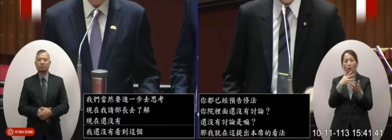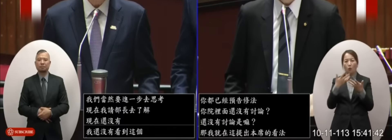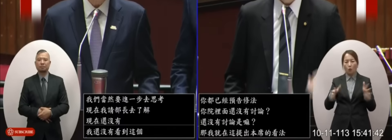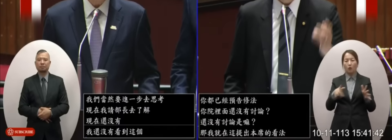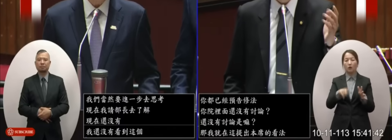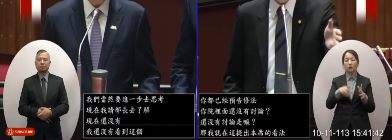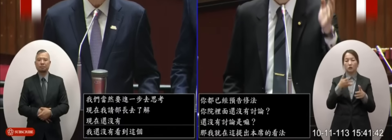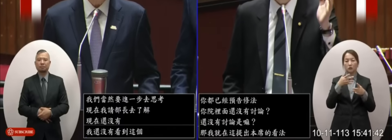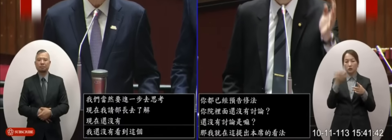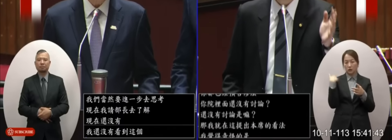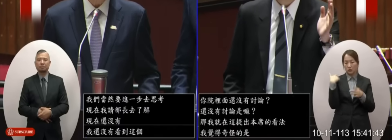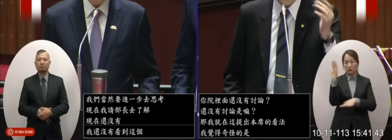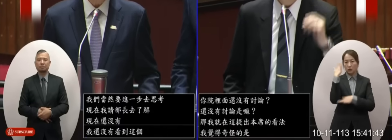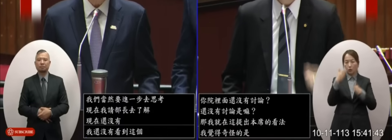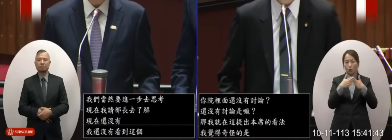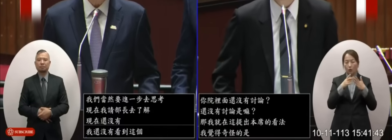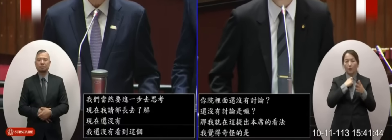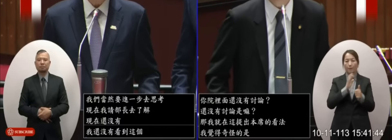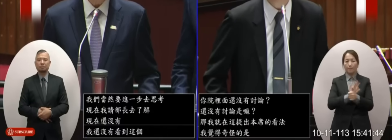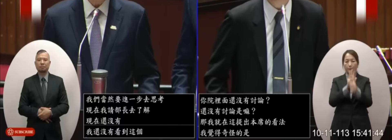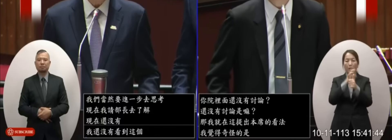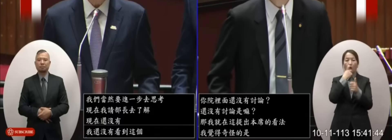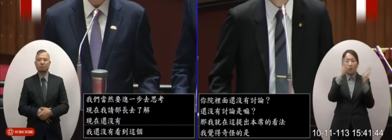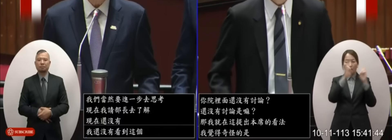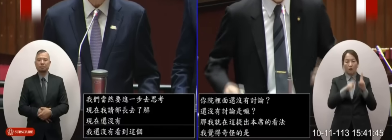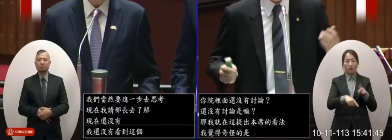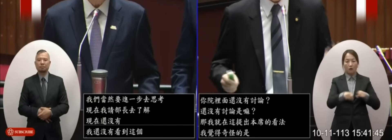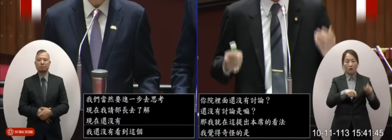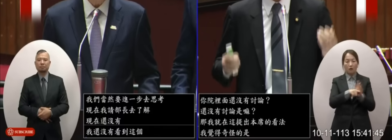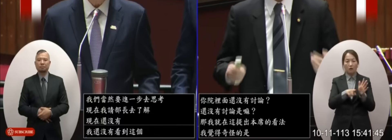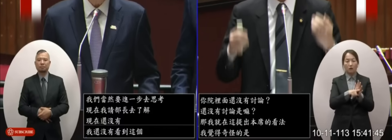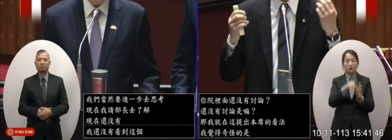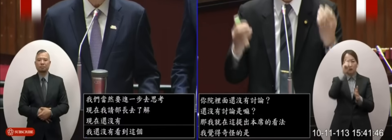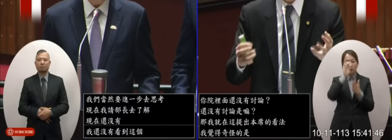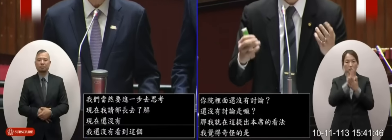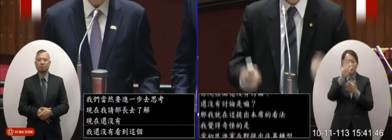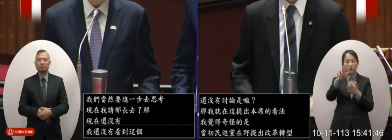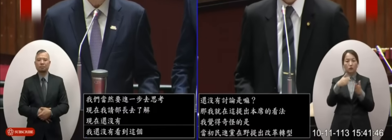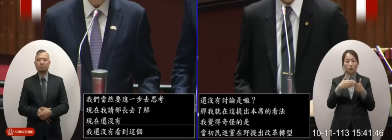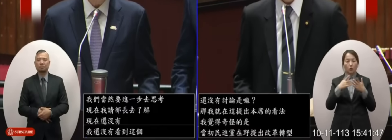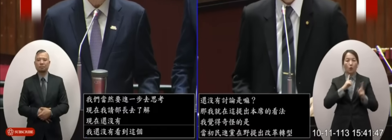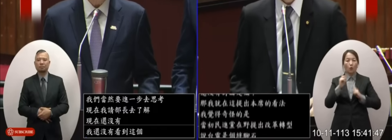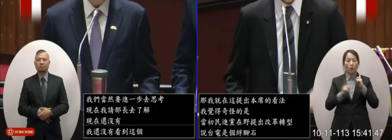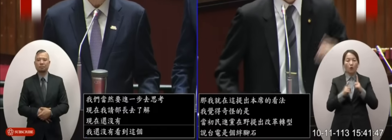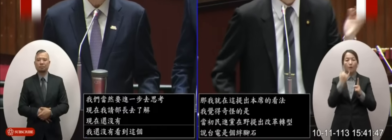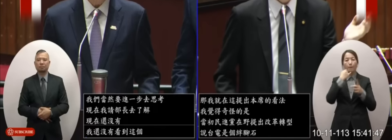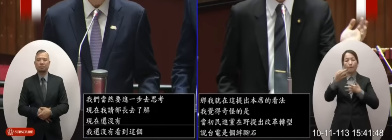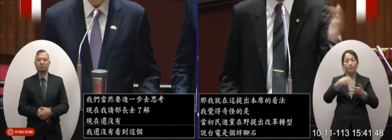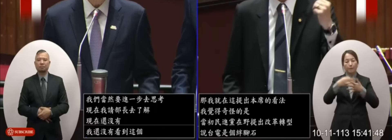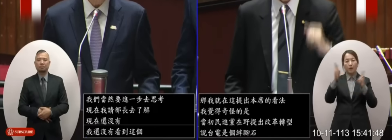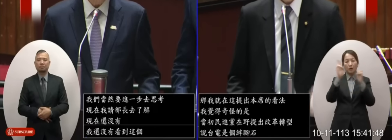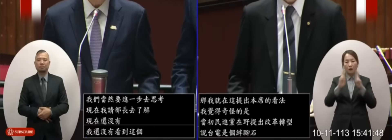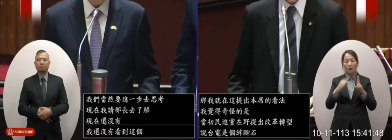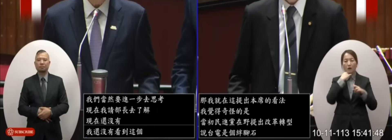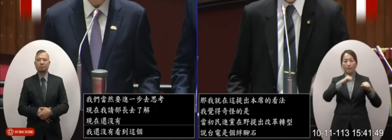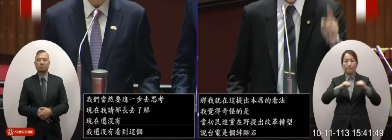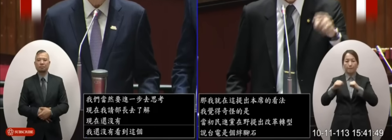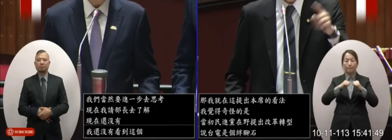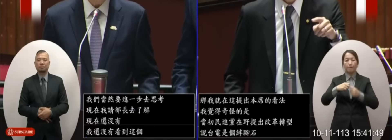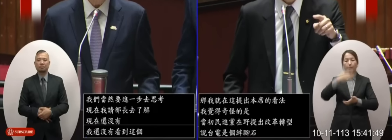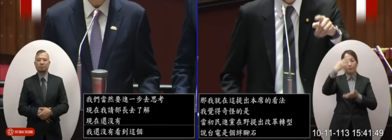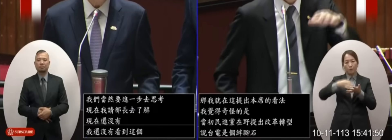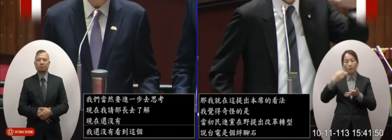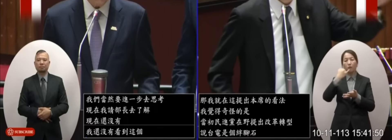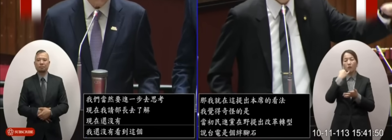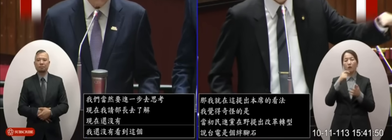关键的核心是，当政府要大力扶植绿电的时候，你会希望未来是一个相对自由的市场，让很多人用竞争的方式，